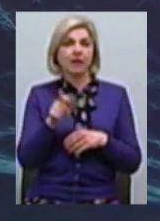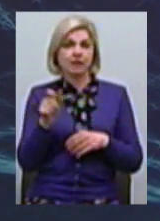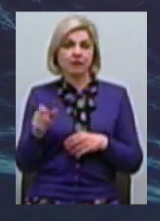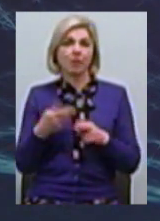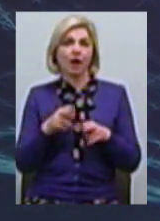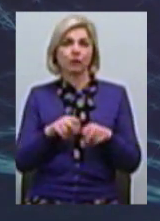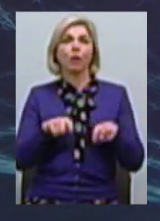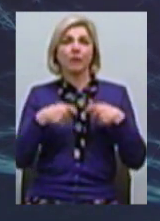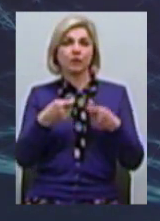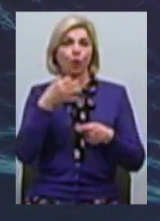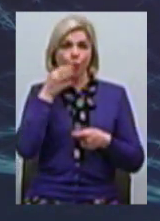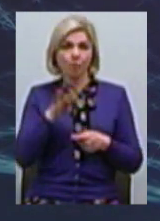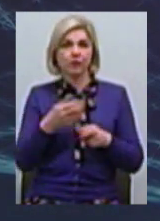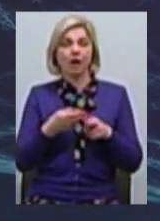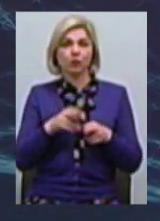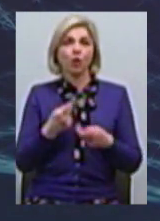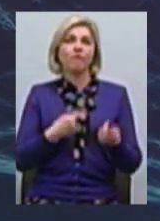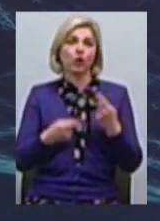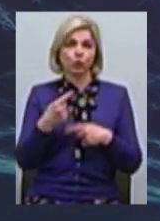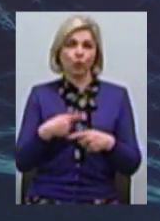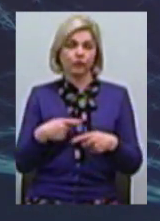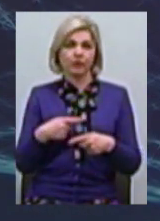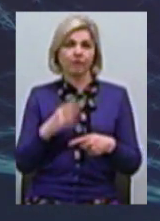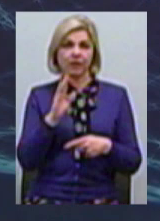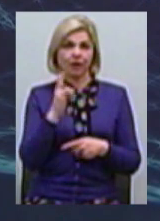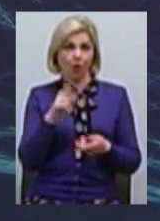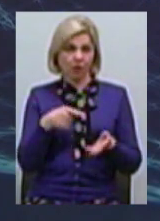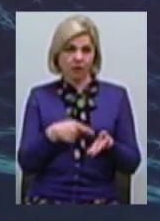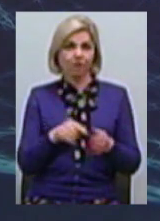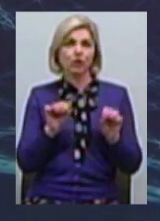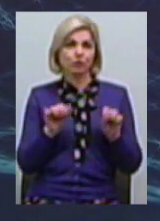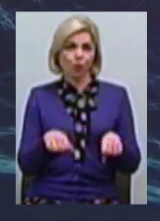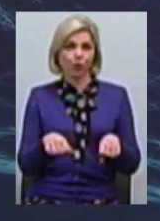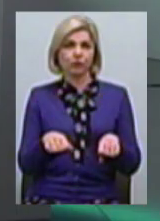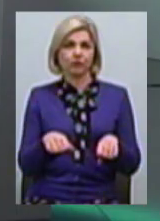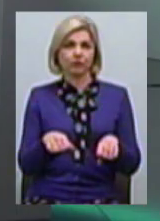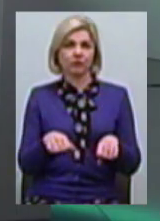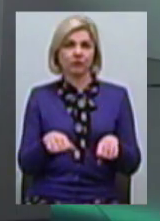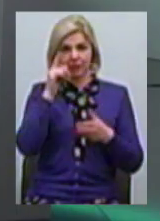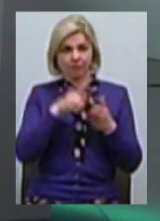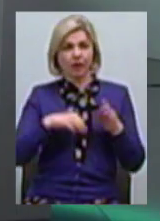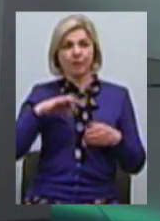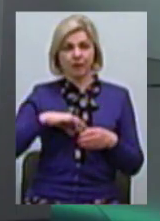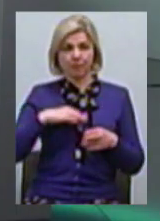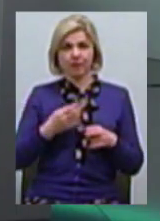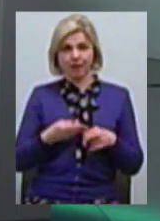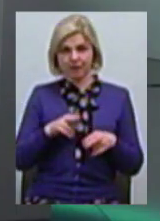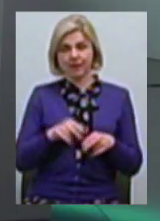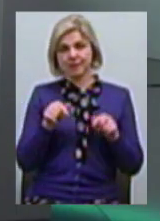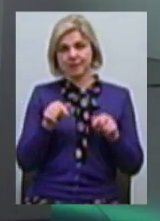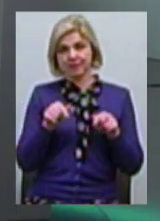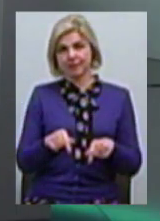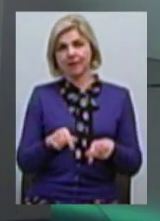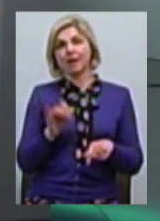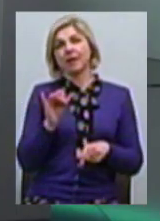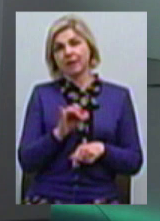опытом, которые, уже вернувшись обратно в Николаев, смогут, я надеюсь, применить это здесь, тем